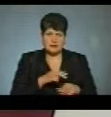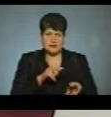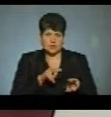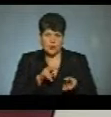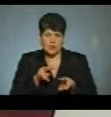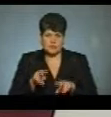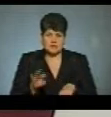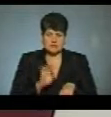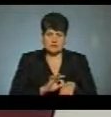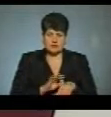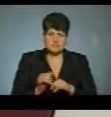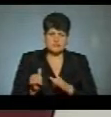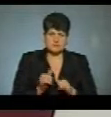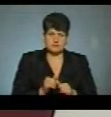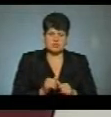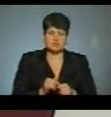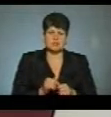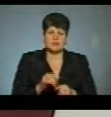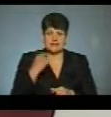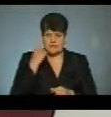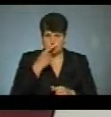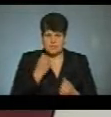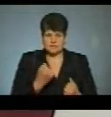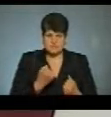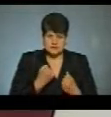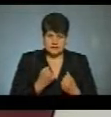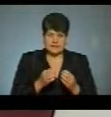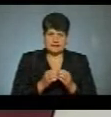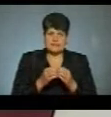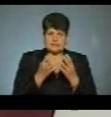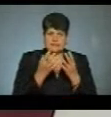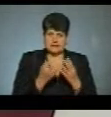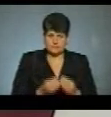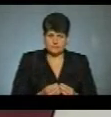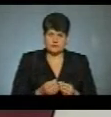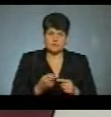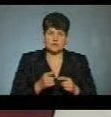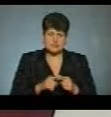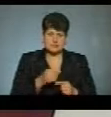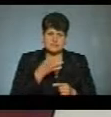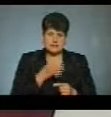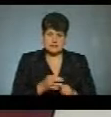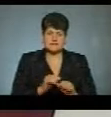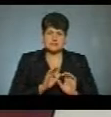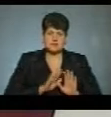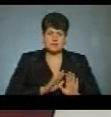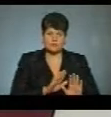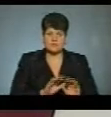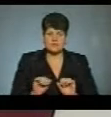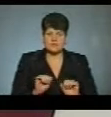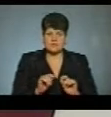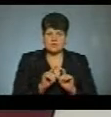за хворими на коронавірус, забезпечені засобами індивідуального захисту на 10 днів. Про це нам повідомив заступник керівника штабу боротьби з